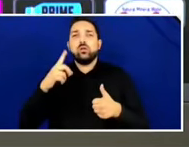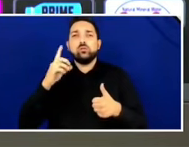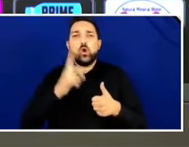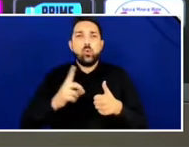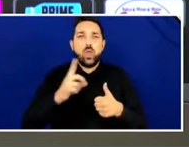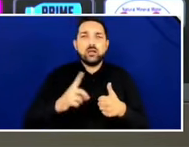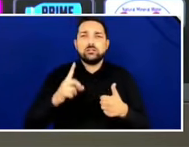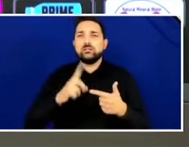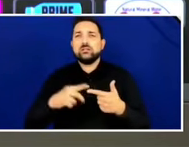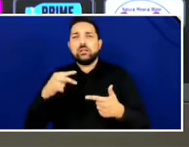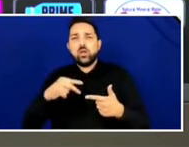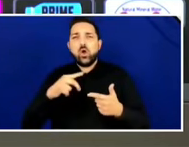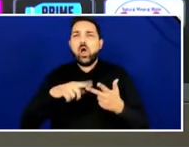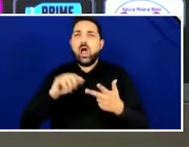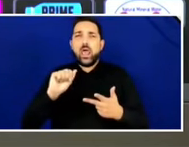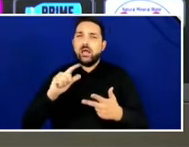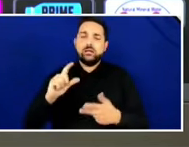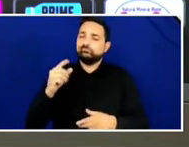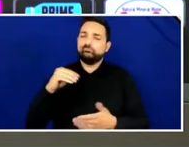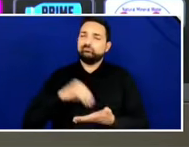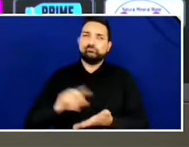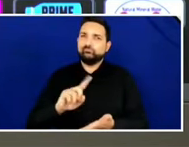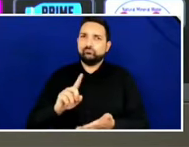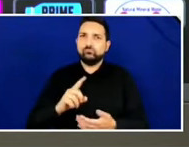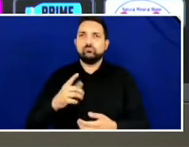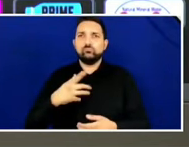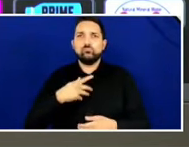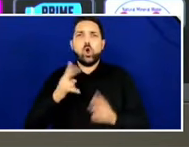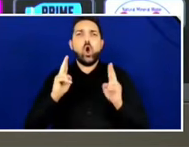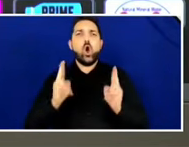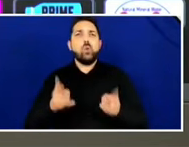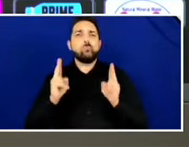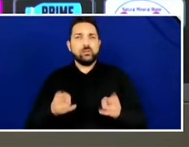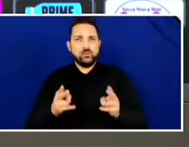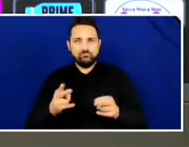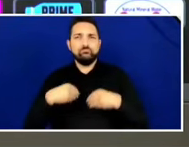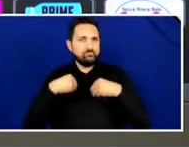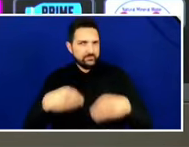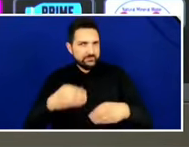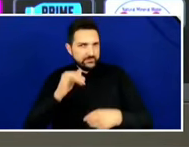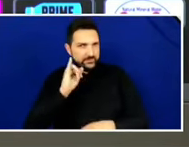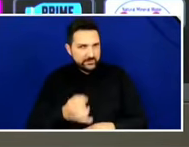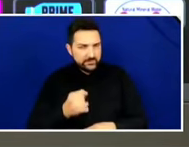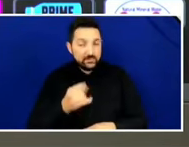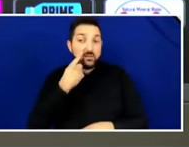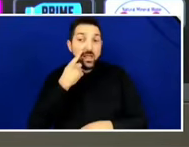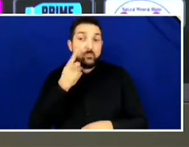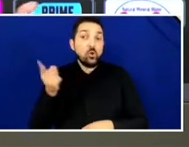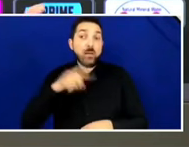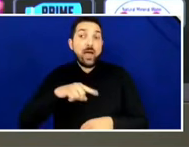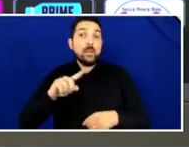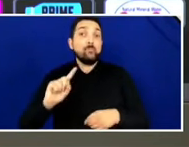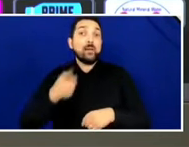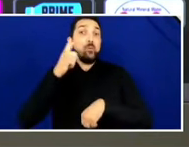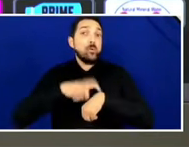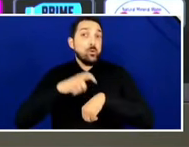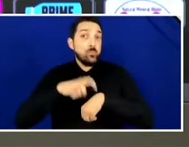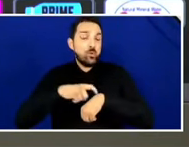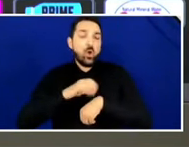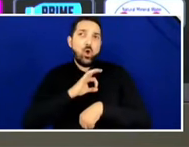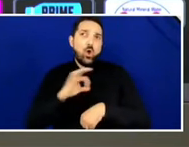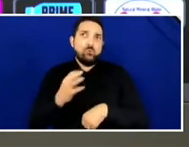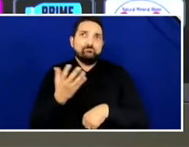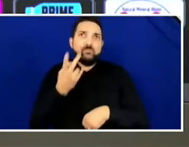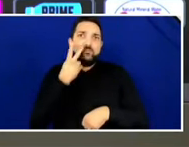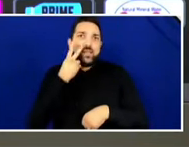recupereremo Cop e vedremo domani se dà all'inizio o durante la gara o sarà solo